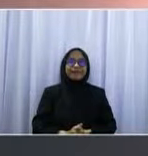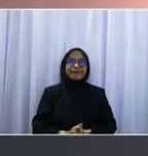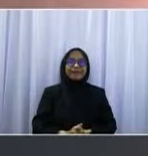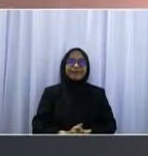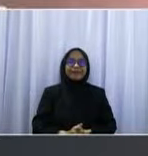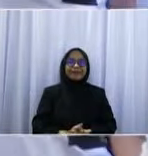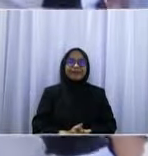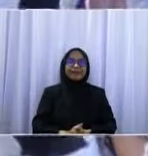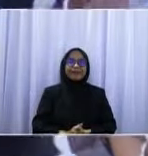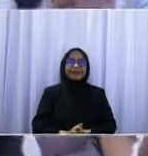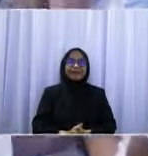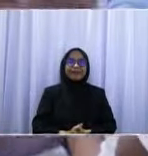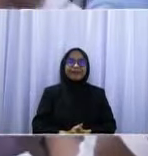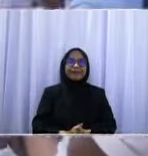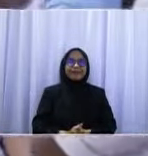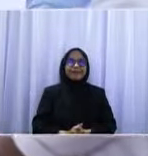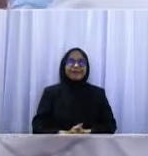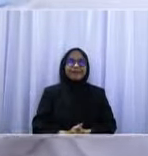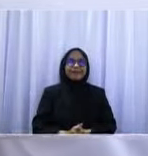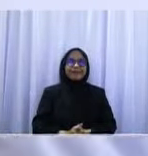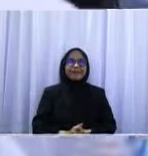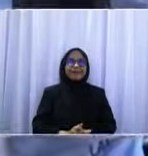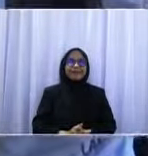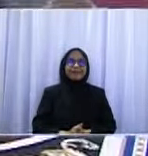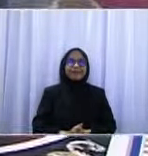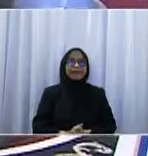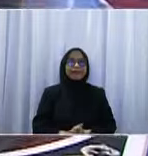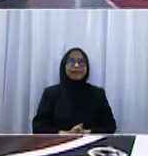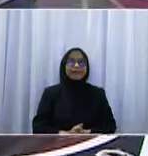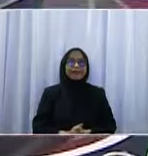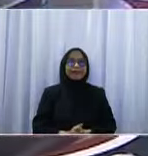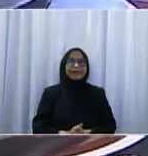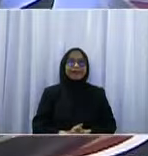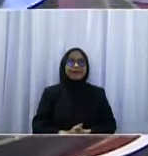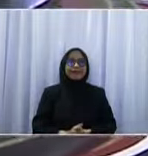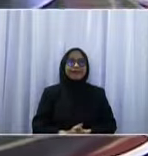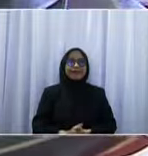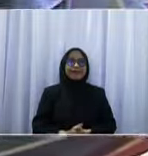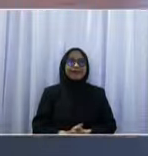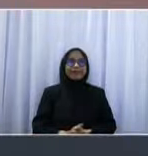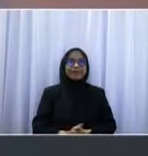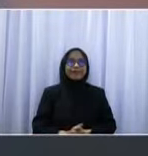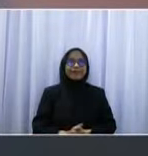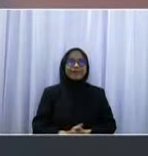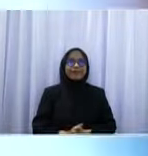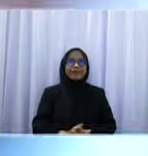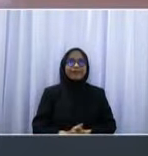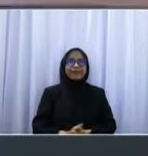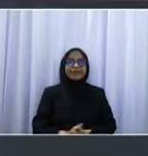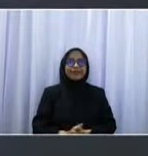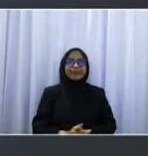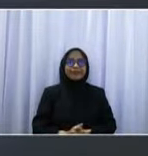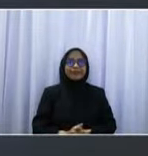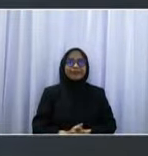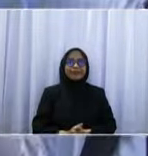strateginya nggak menyerang Bu Hovifa ya? Artinya apa yang disampaikan Bu Risma dan Gusan tadi itu adalah substansi mendasar. Kita ingin resik-resik.